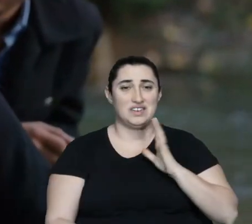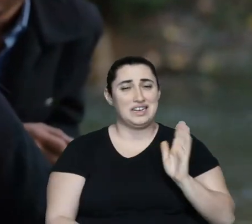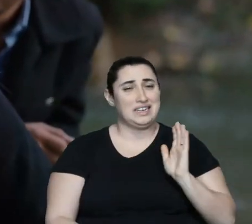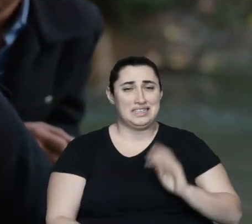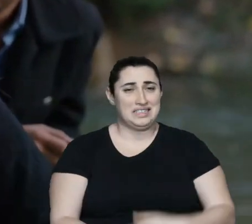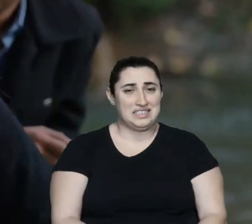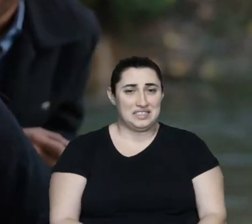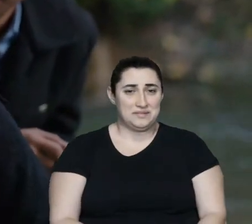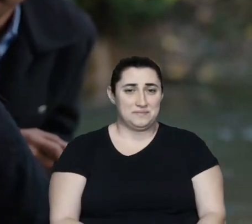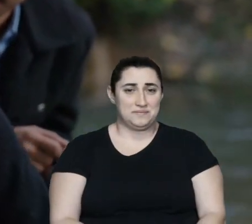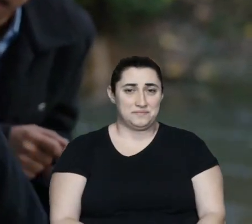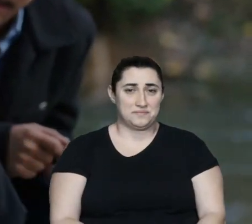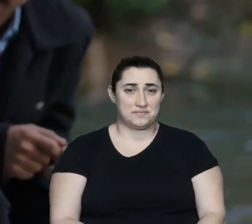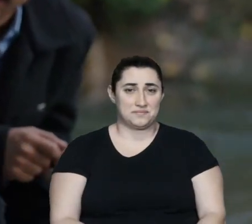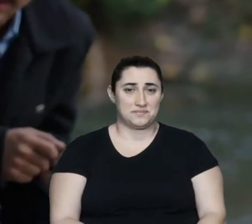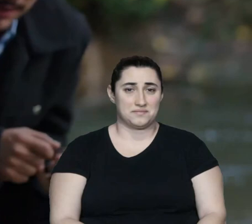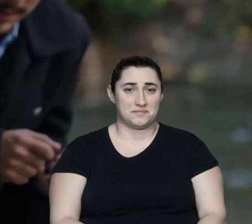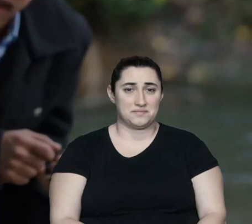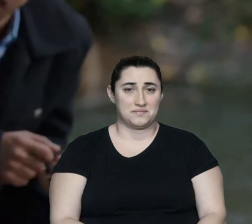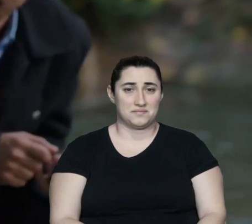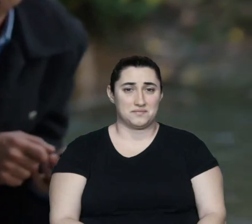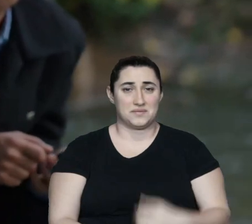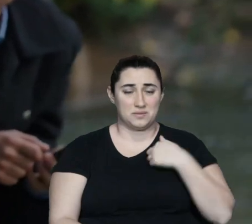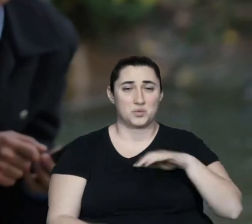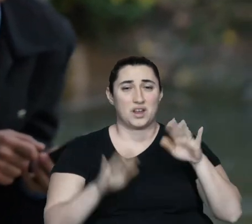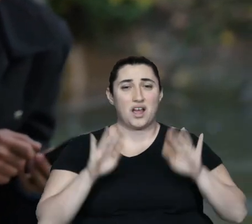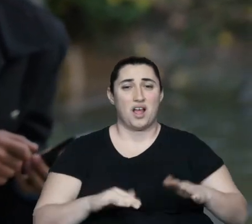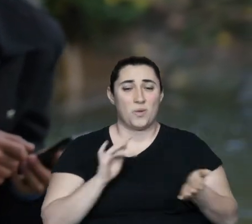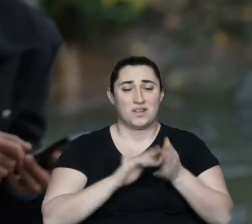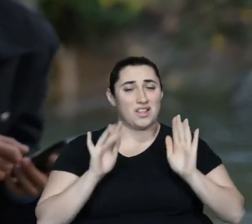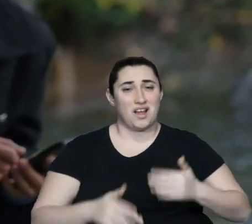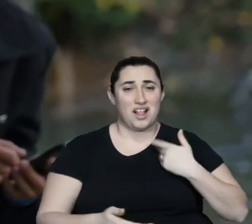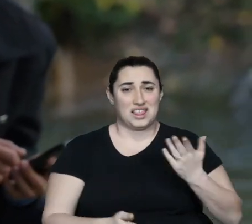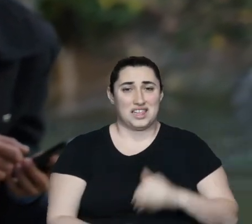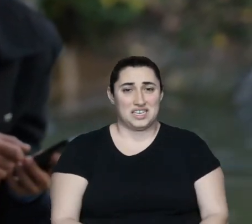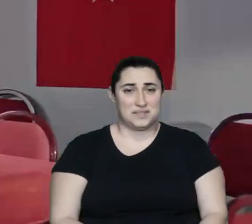Ama Aysu'ya göstermiyor. Kaldık orada. Ormanda kaldık.